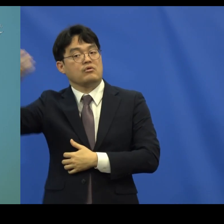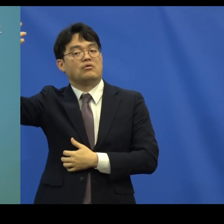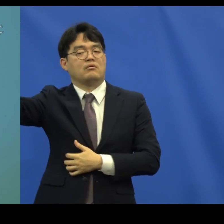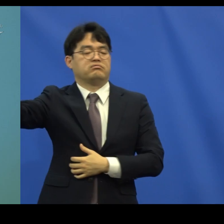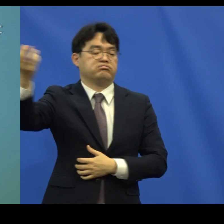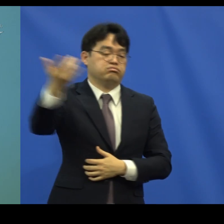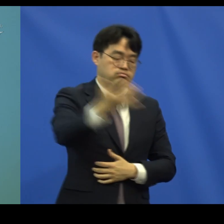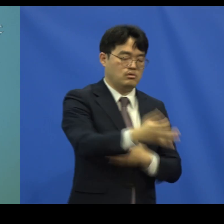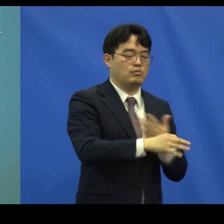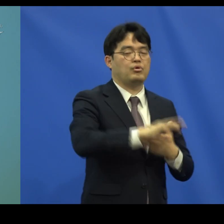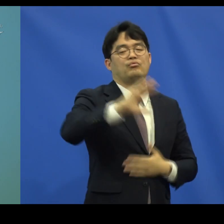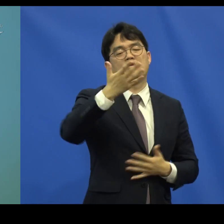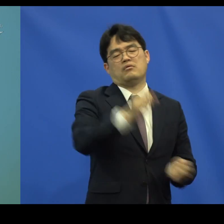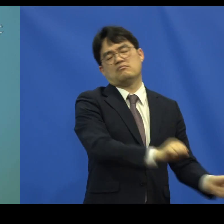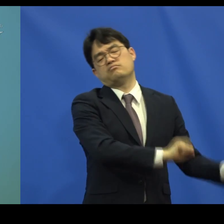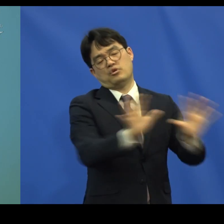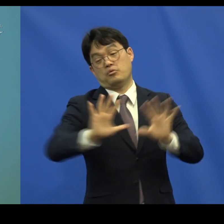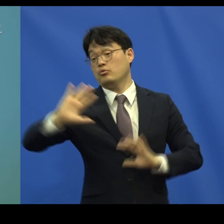되는 거예요.